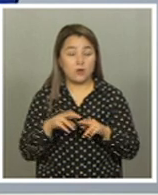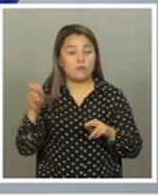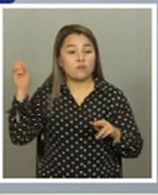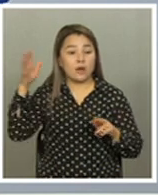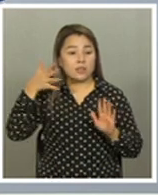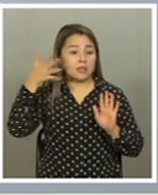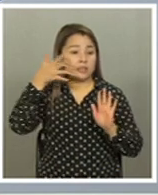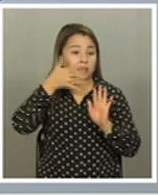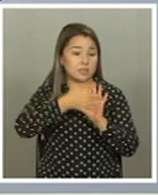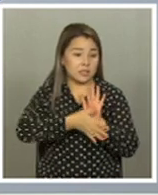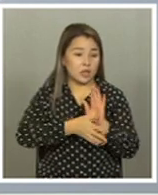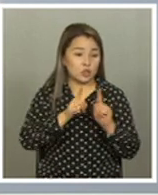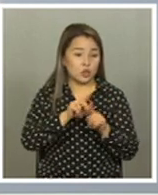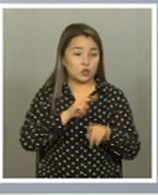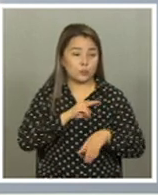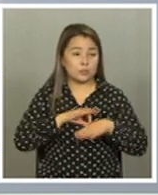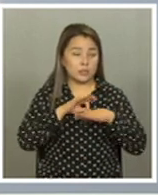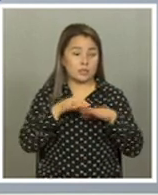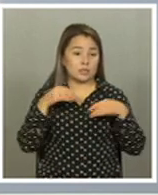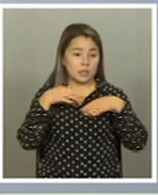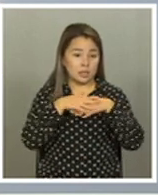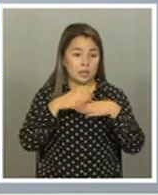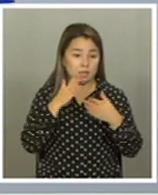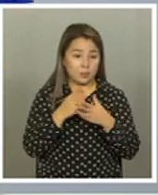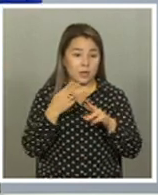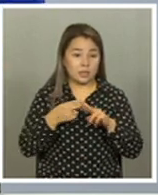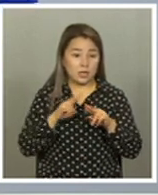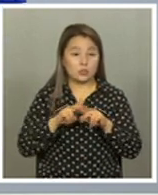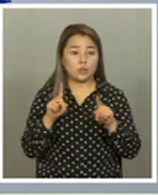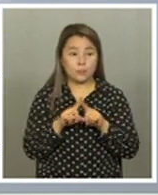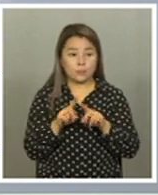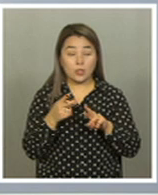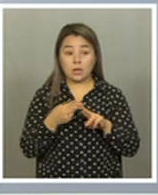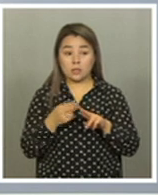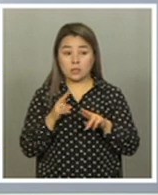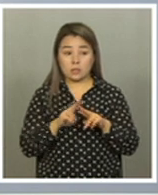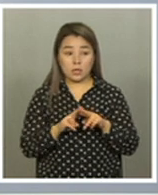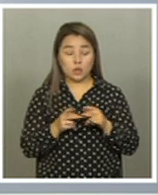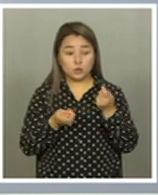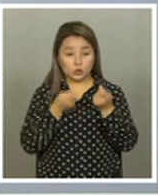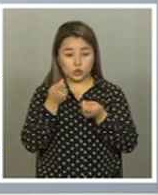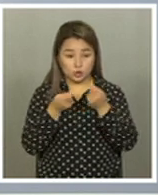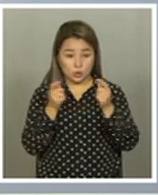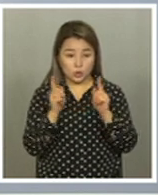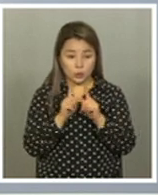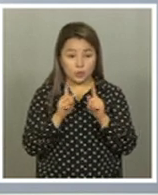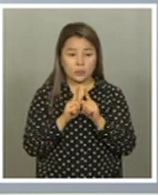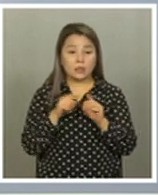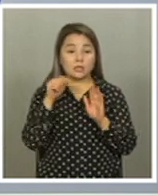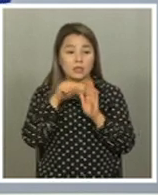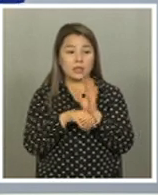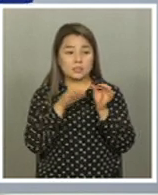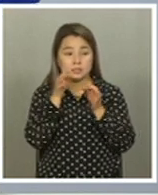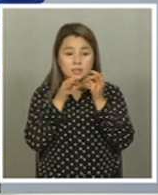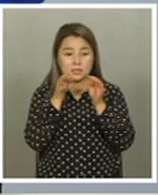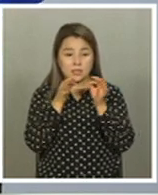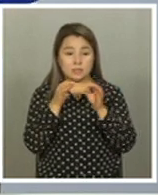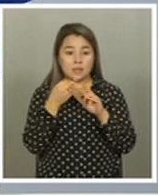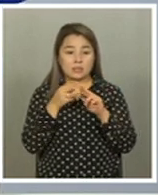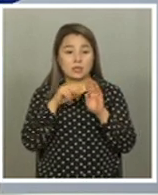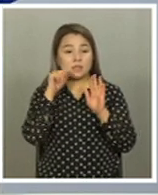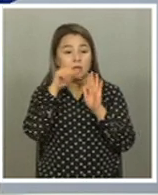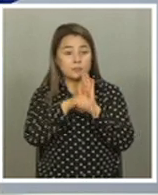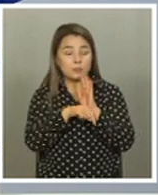процесі жүреді. Яғни, мынадай ұсақ лептесіктері арқылы ол жерде